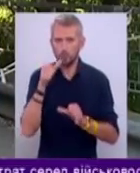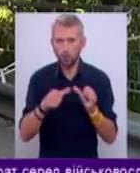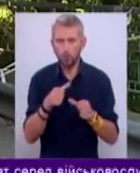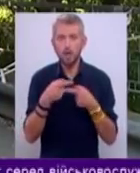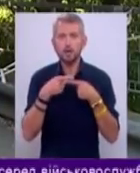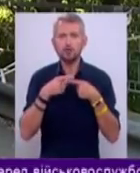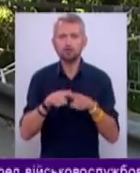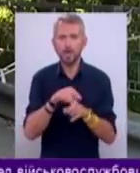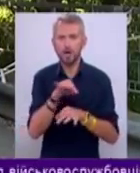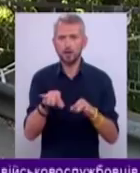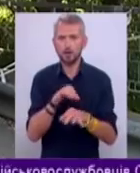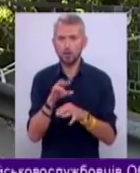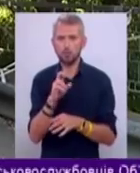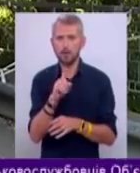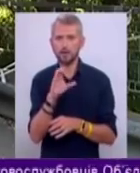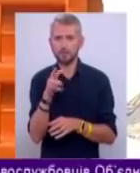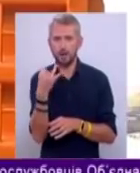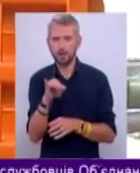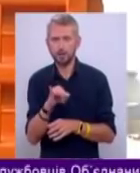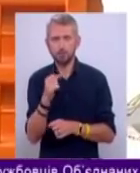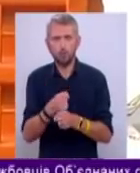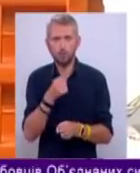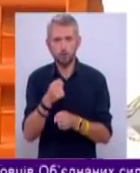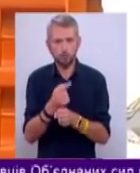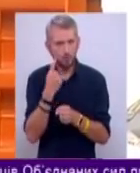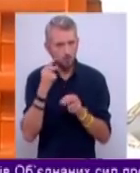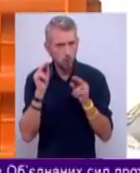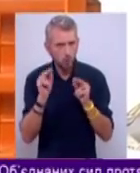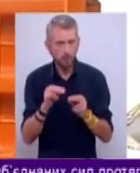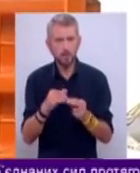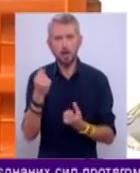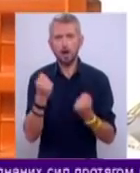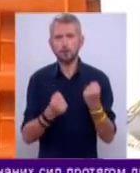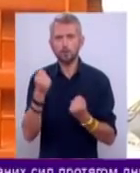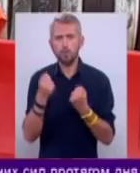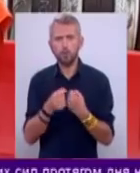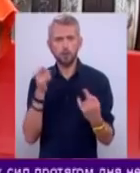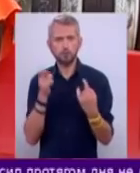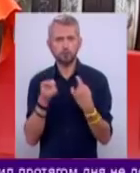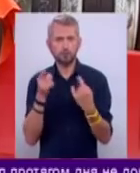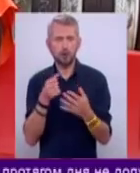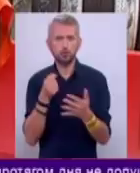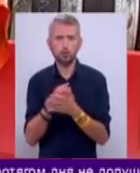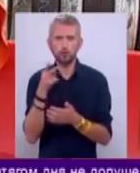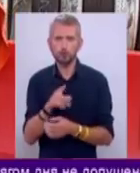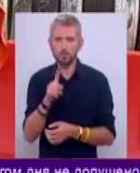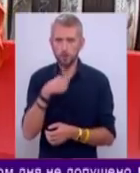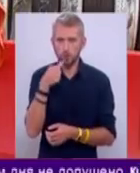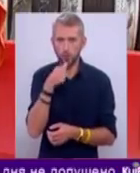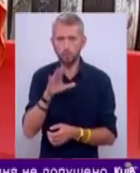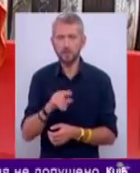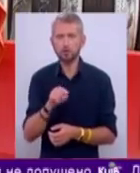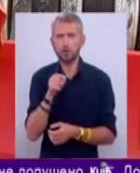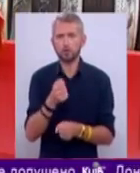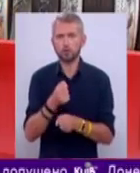1897-го. Інженер-архітектор Володимир Безсмертний попрацював на совість, і автомобілі їздили ним аж до 2001-го, після чого